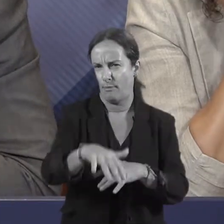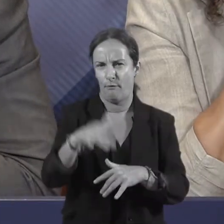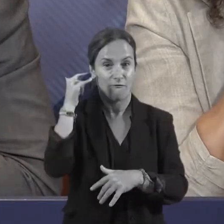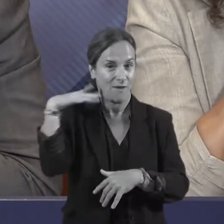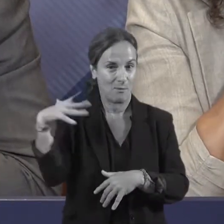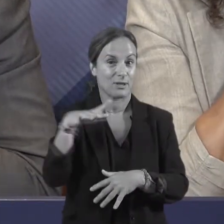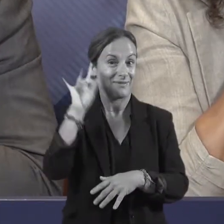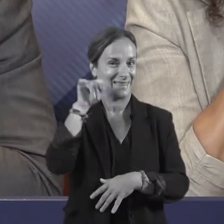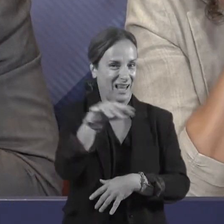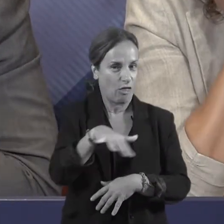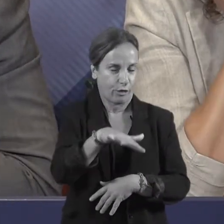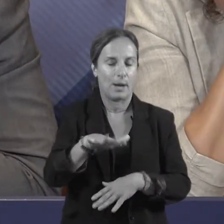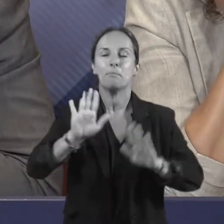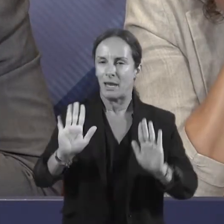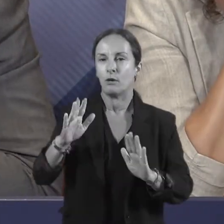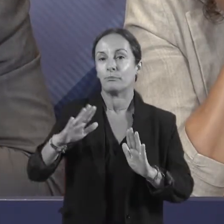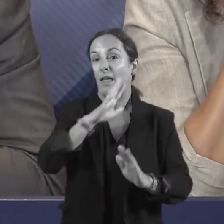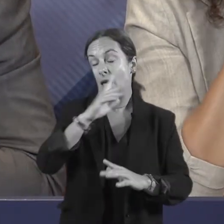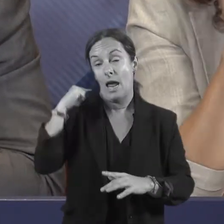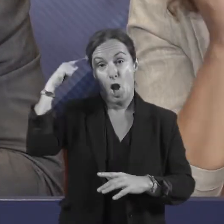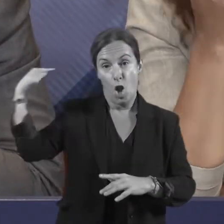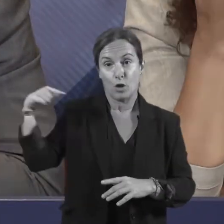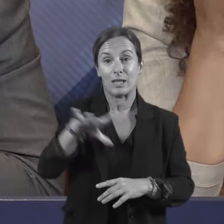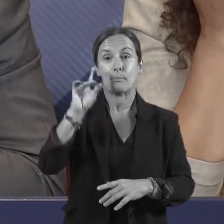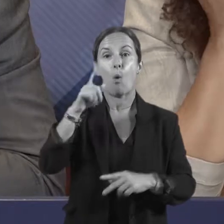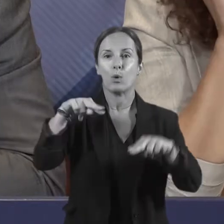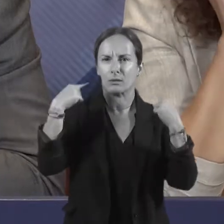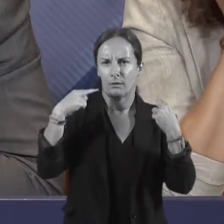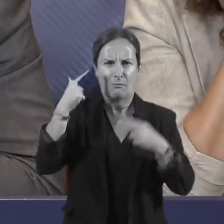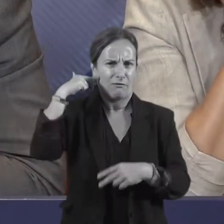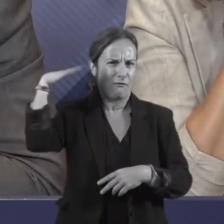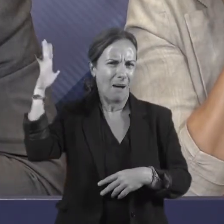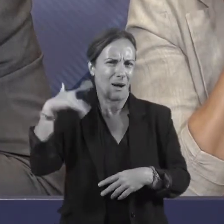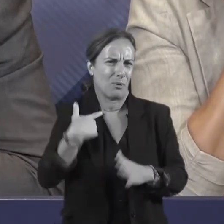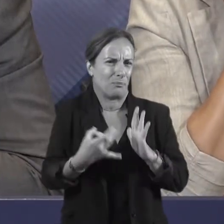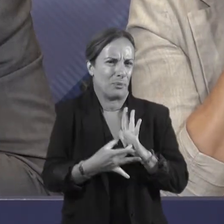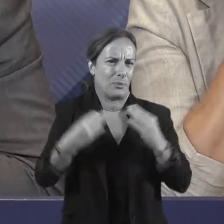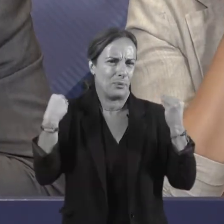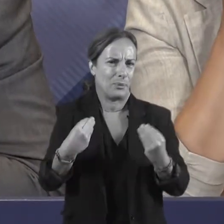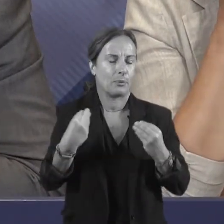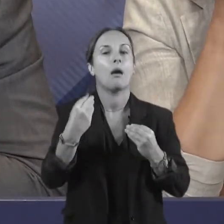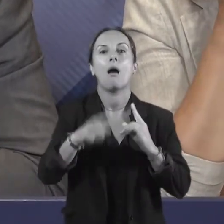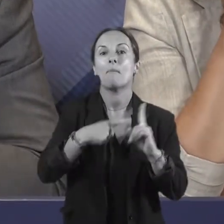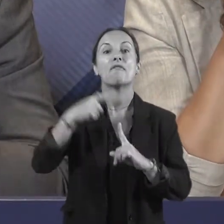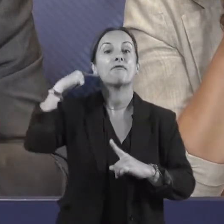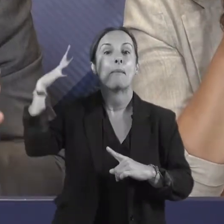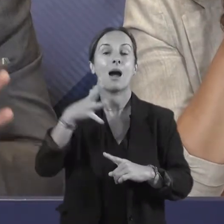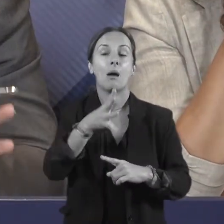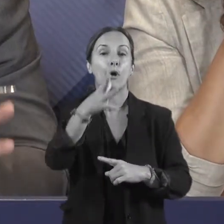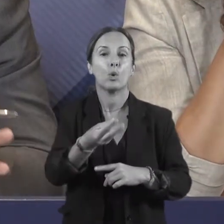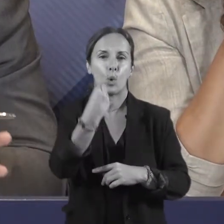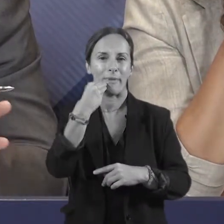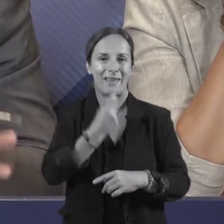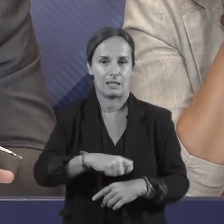és un restaurant i, a més, és molt conegut per la seva qualitat i servir els millors plats i productes espanyols. No